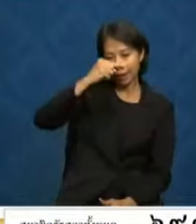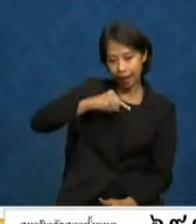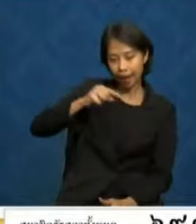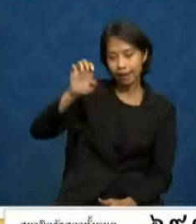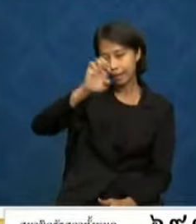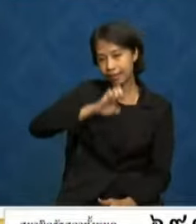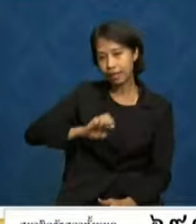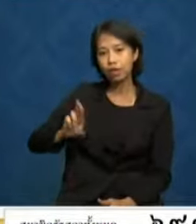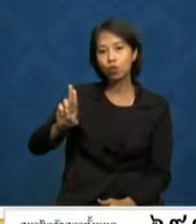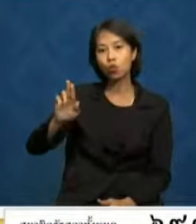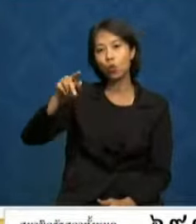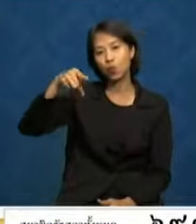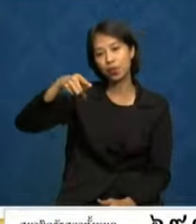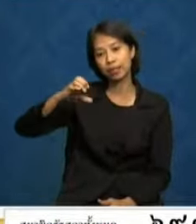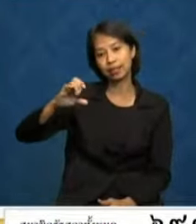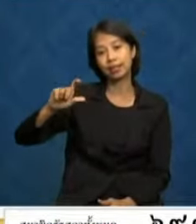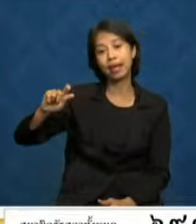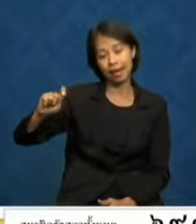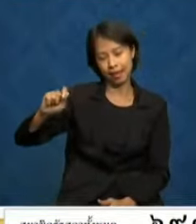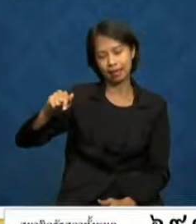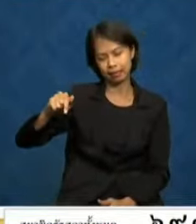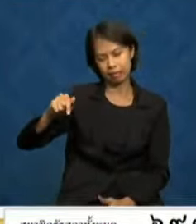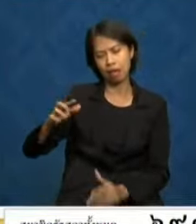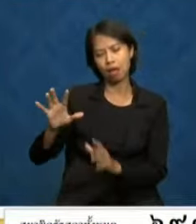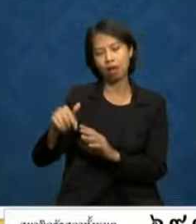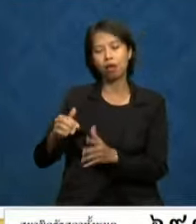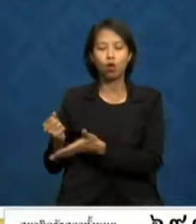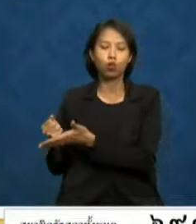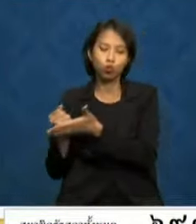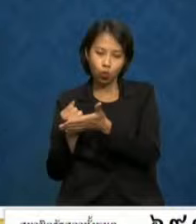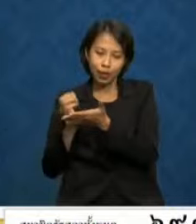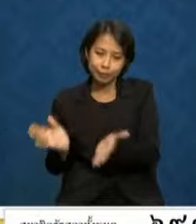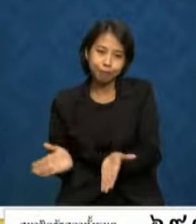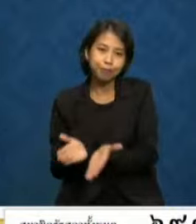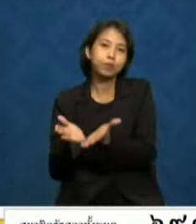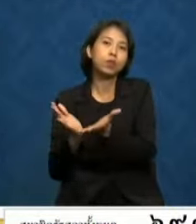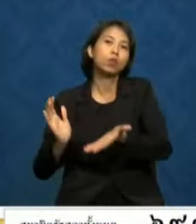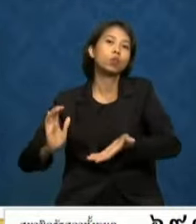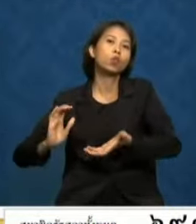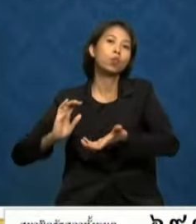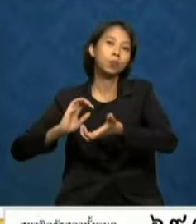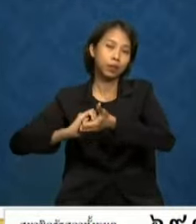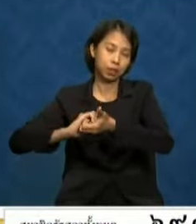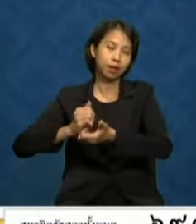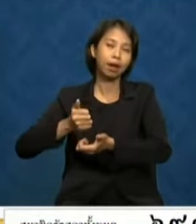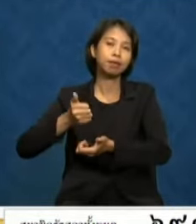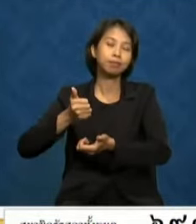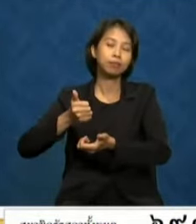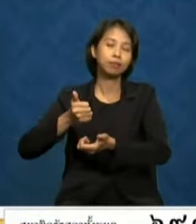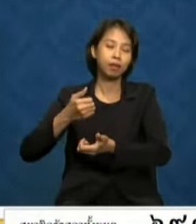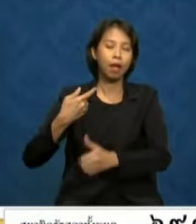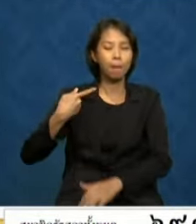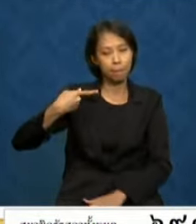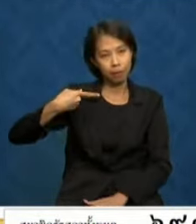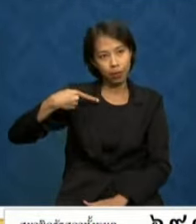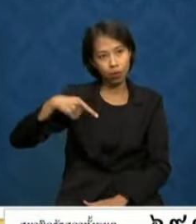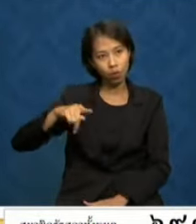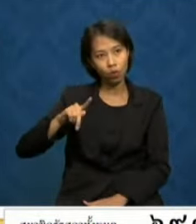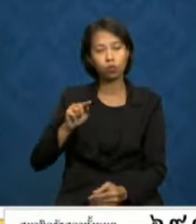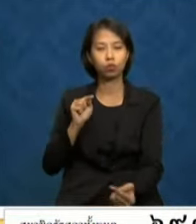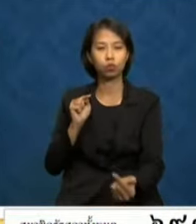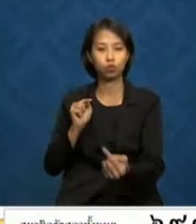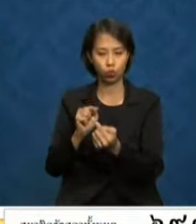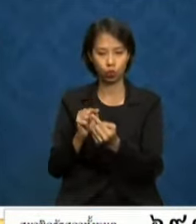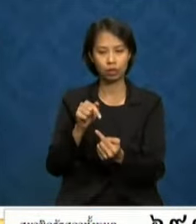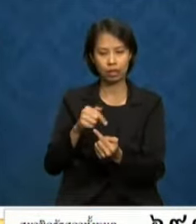EU PCA ฉบับนี้นะครับก็มีส่วนร่วมอย่างมากนะครับที่ทำให้เกิดแนวทางความร่วมมือที่จะเป็นประโยชน์ในการที่เ